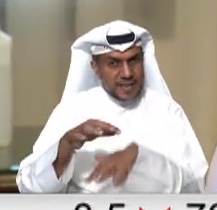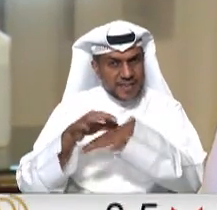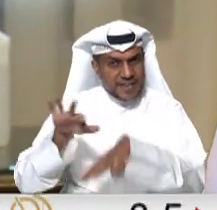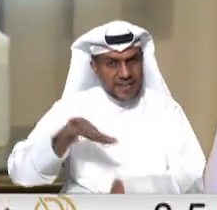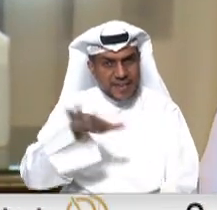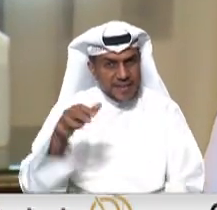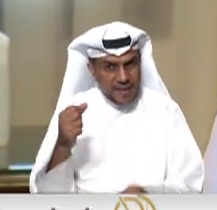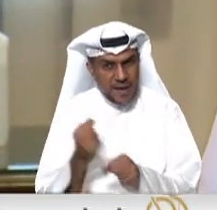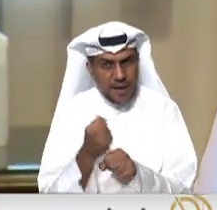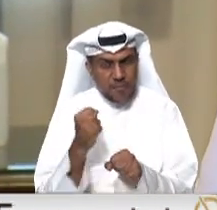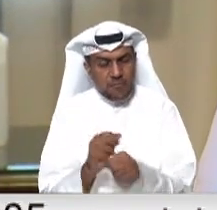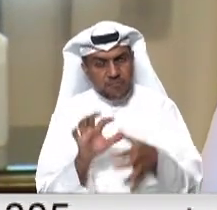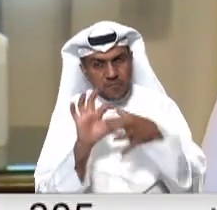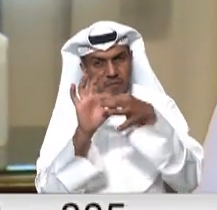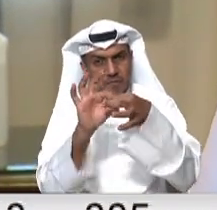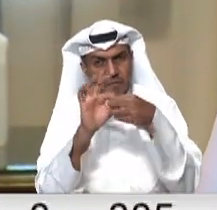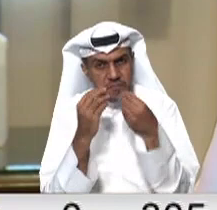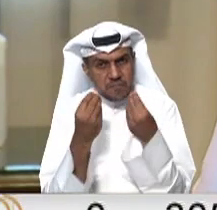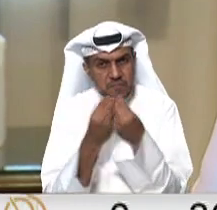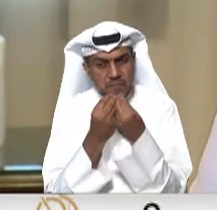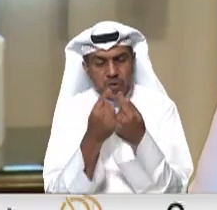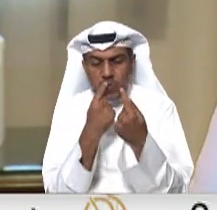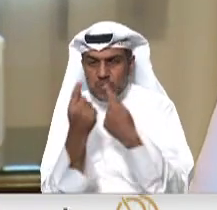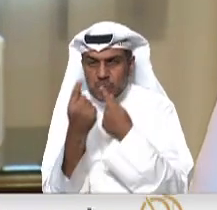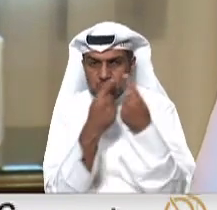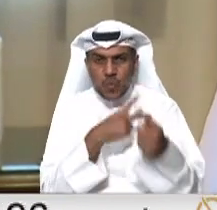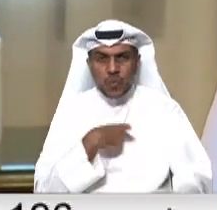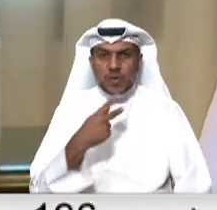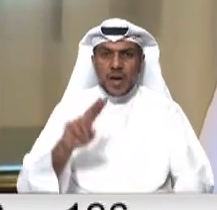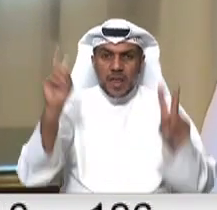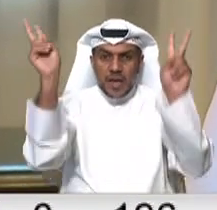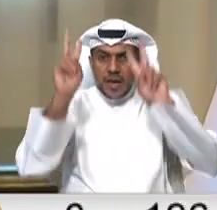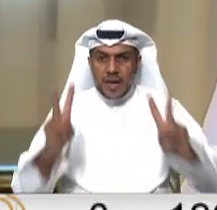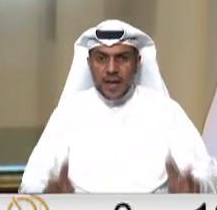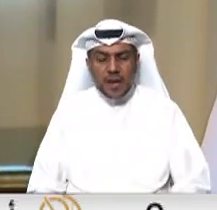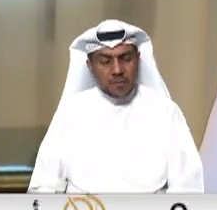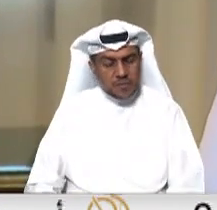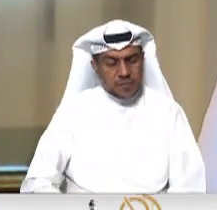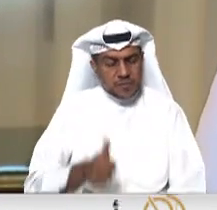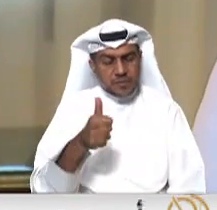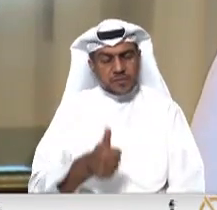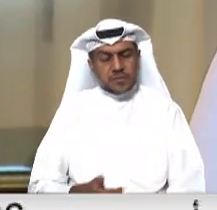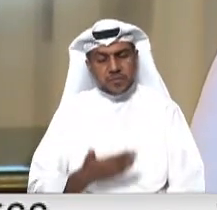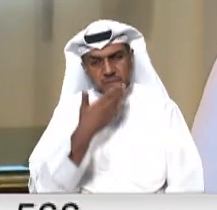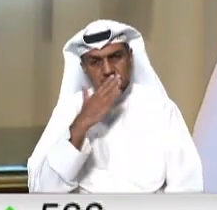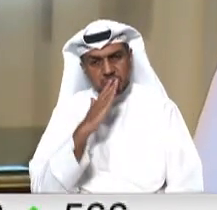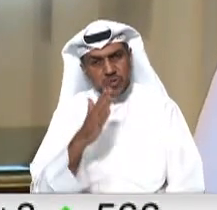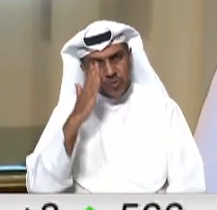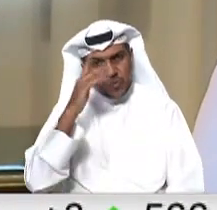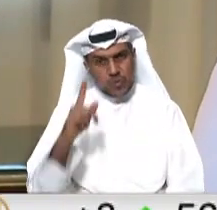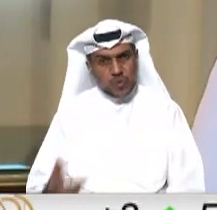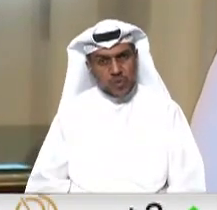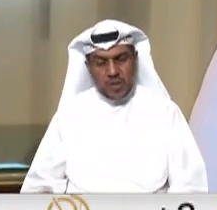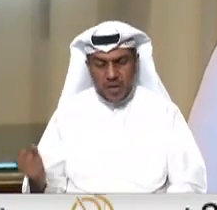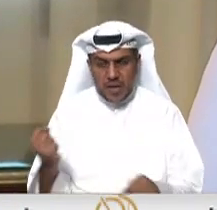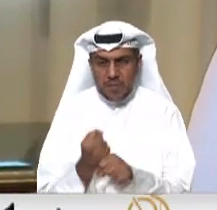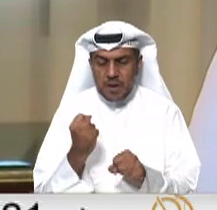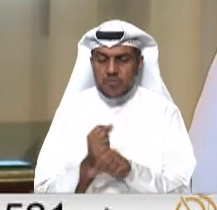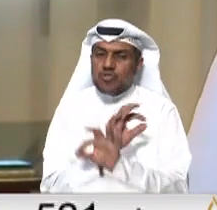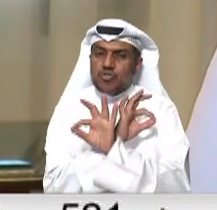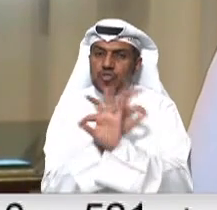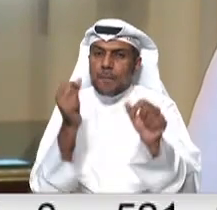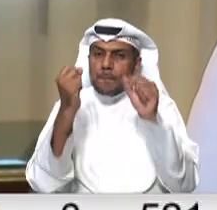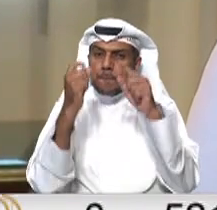بالمؤسسة المشرف، وبتعاون الأخوان بوزارة الكهرباء استطعنا الحمد لله إنهاء الأعمال المتصلة